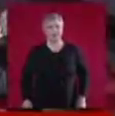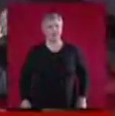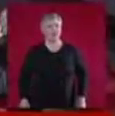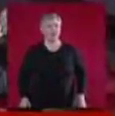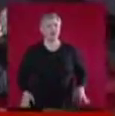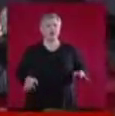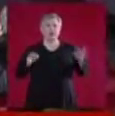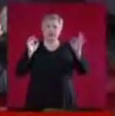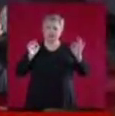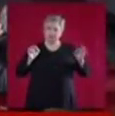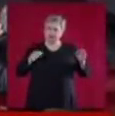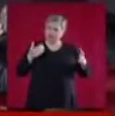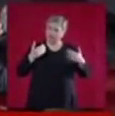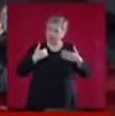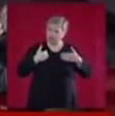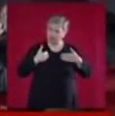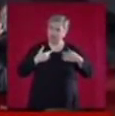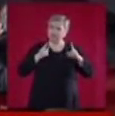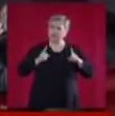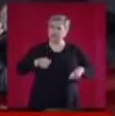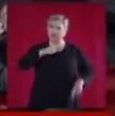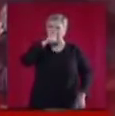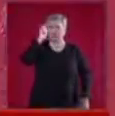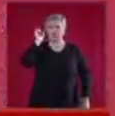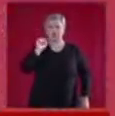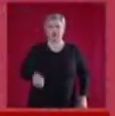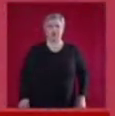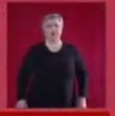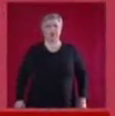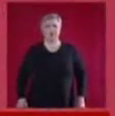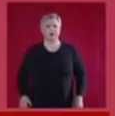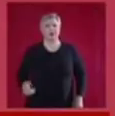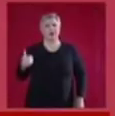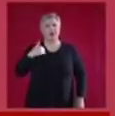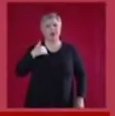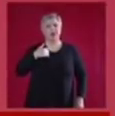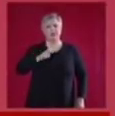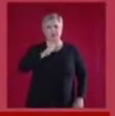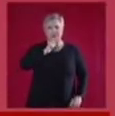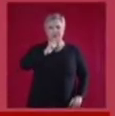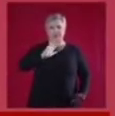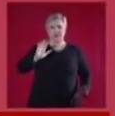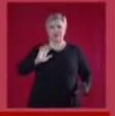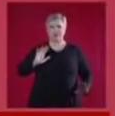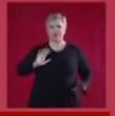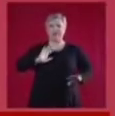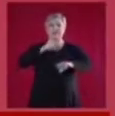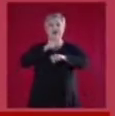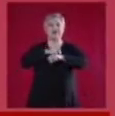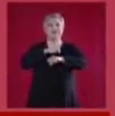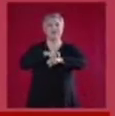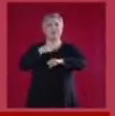βρεθήκαμε μπροστά σε δύσκολες αποφάσεις σταθήκαμε όρθιοι και συνεχίζουμε σήμερα από καλύτερες θέσεις